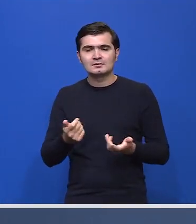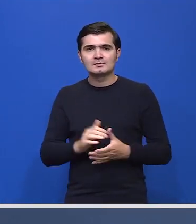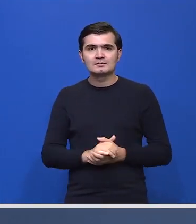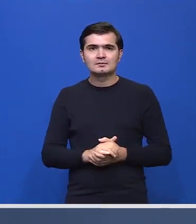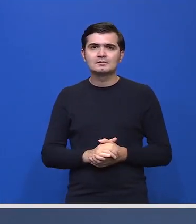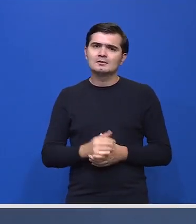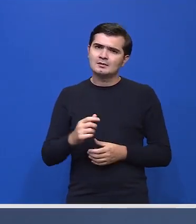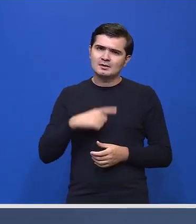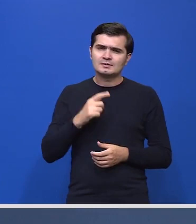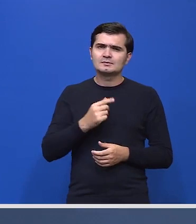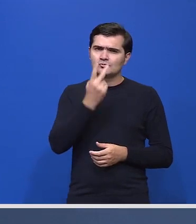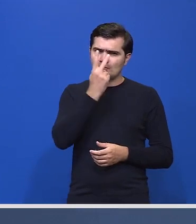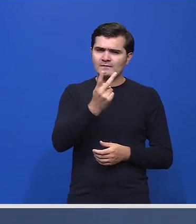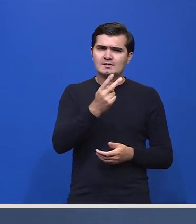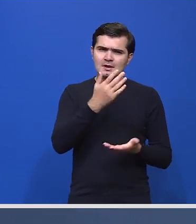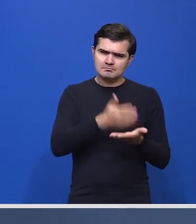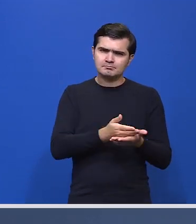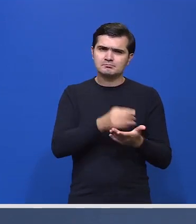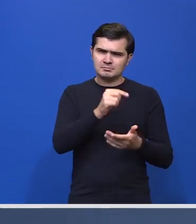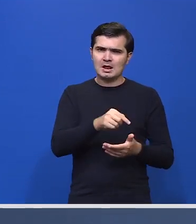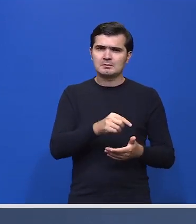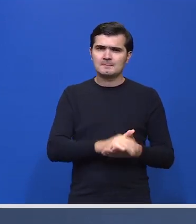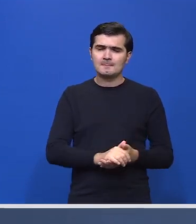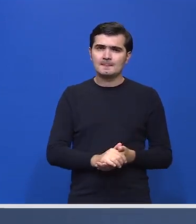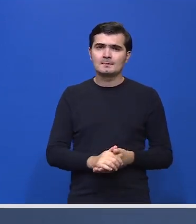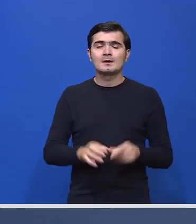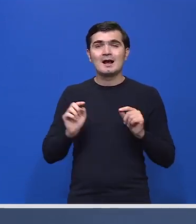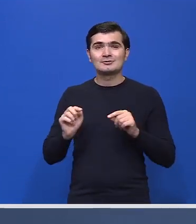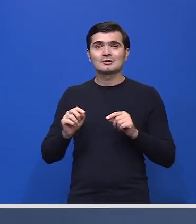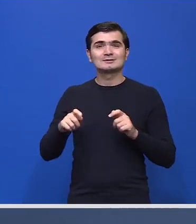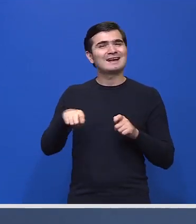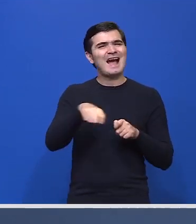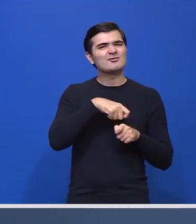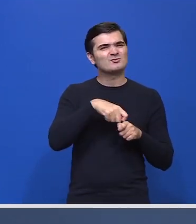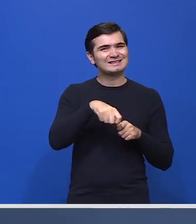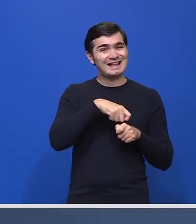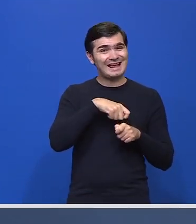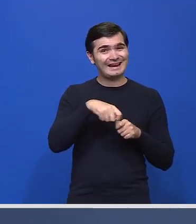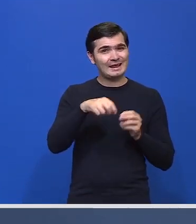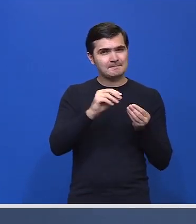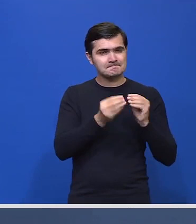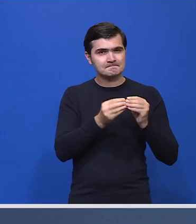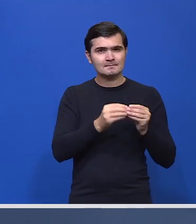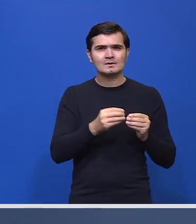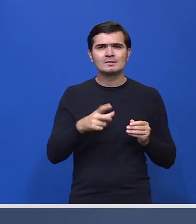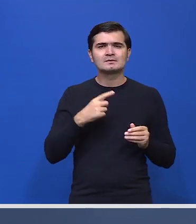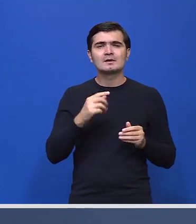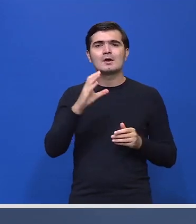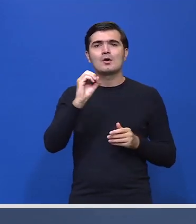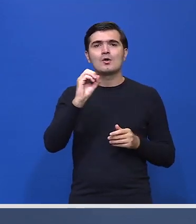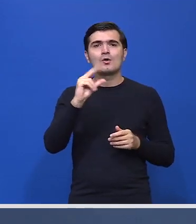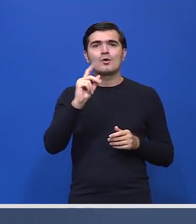și prevedere expresă că această ajustare, dacă vreți, este opțională.